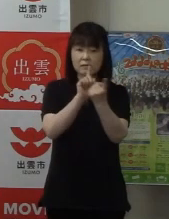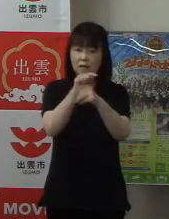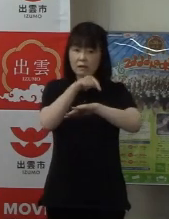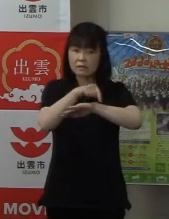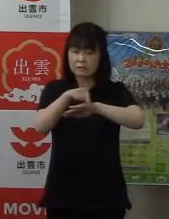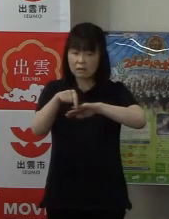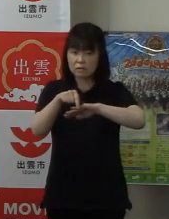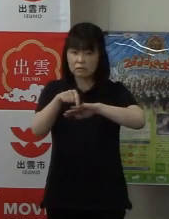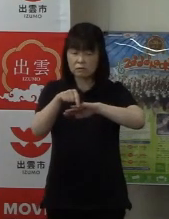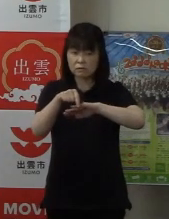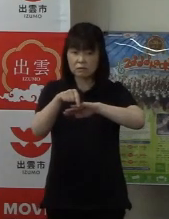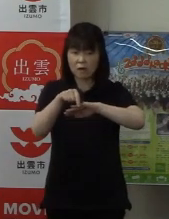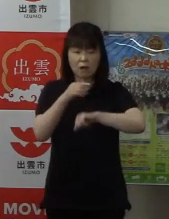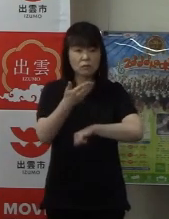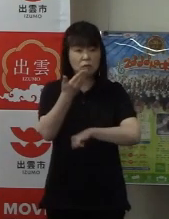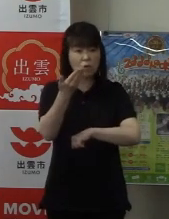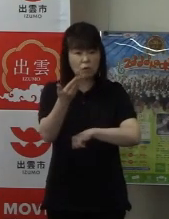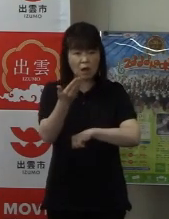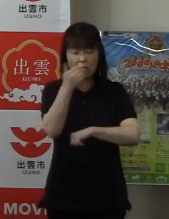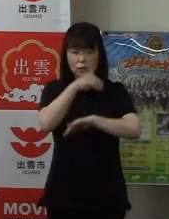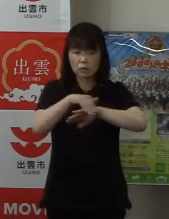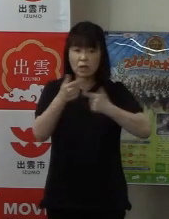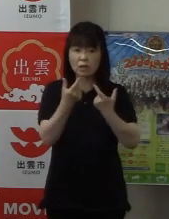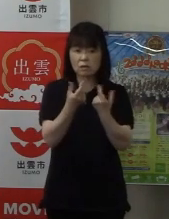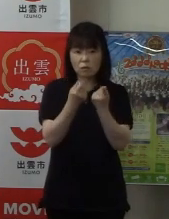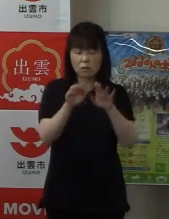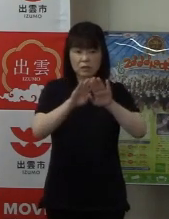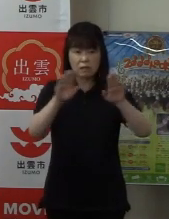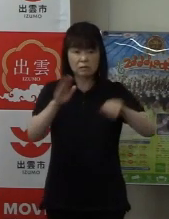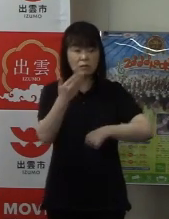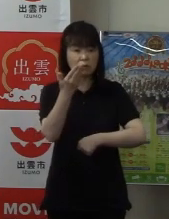一定通り2学期始まるということでよろしいでしょうか。